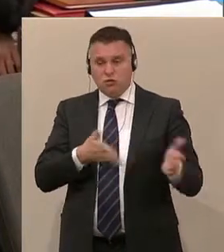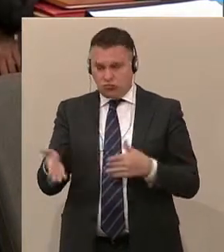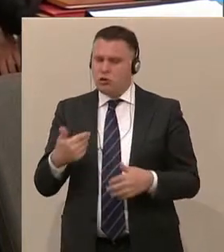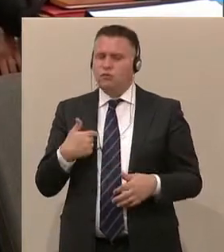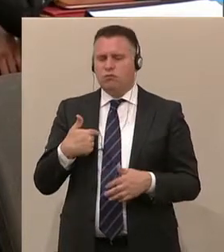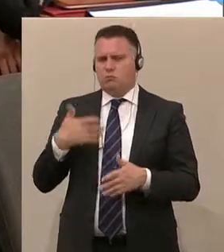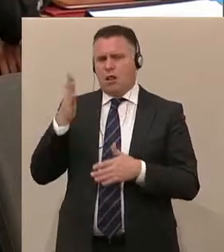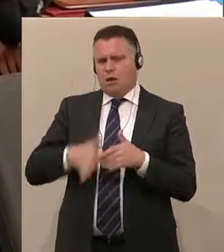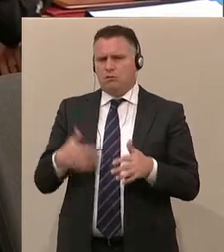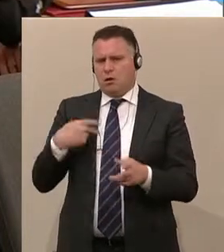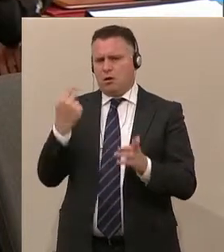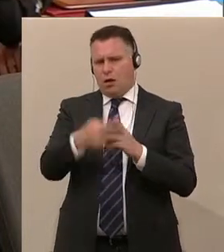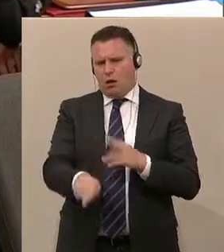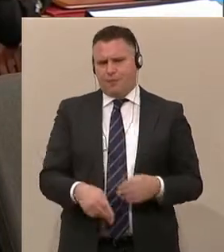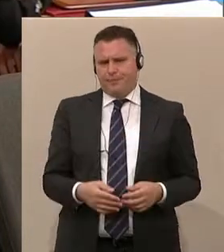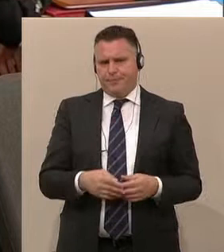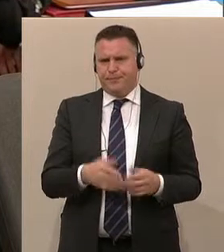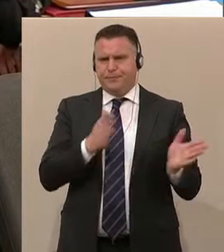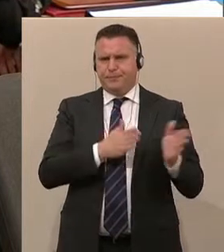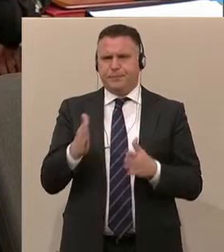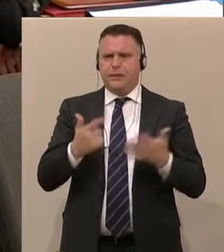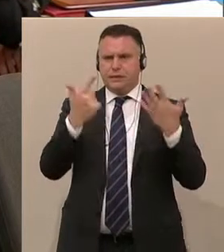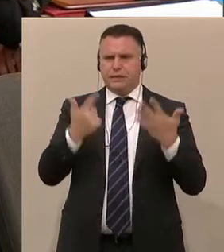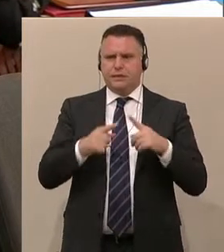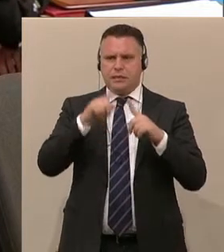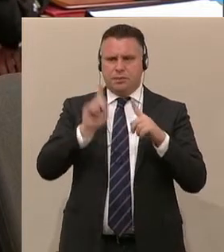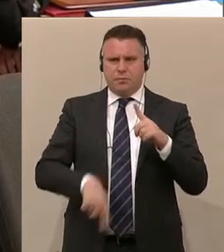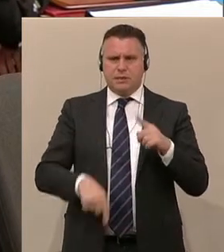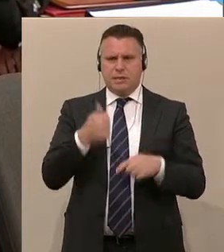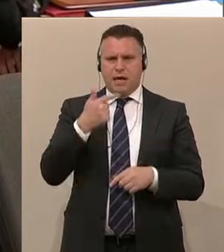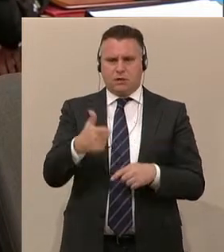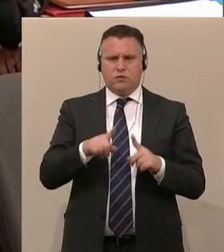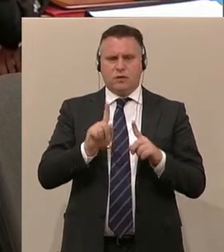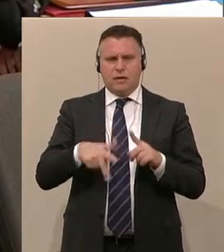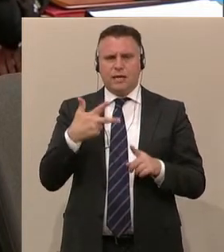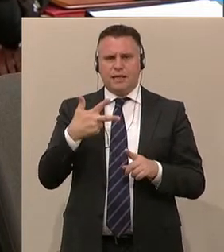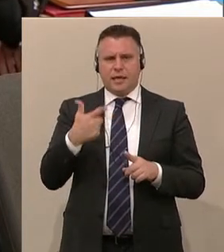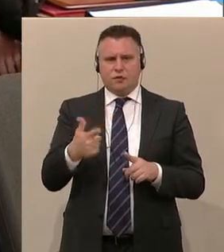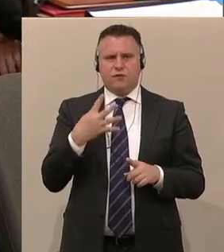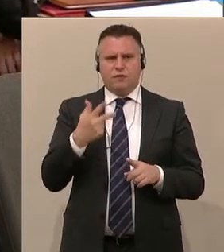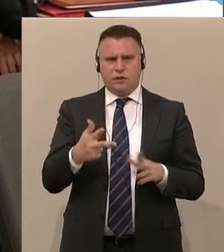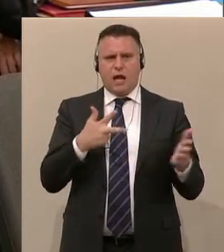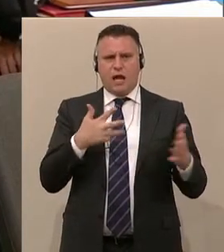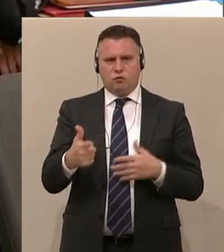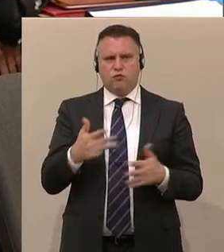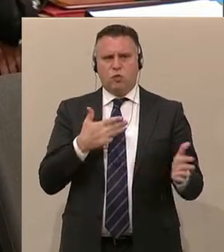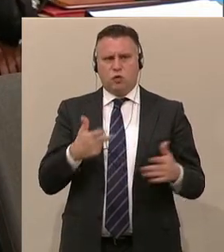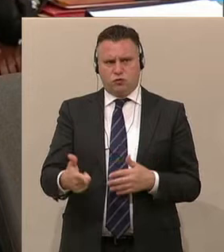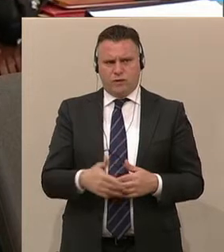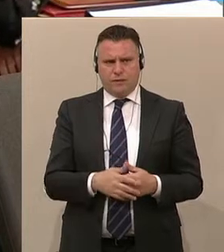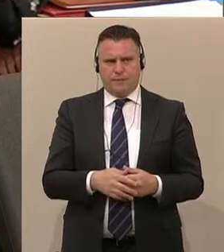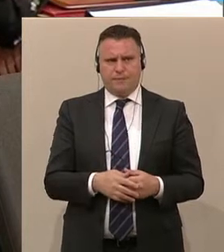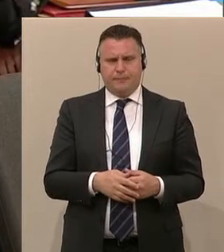keinem Ergebnis kommt. Zur Frage 7 bis 21, 23 und 24, 28 und